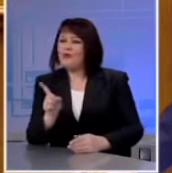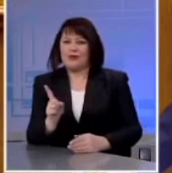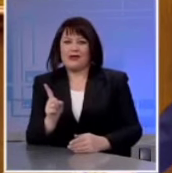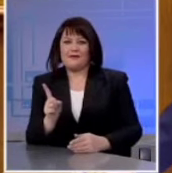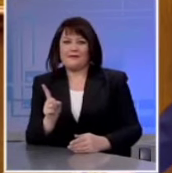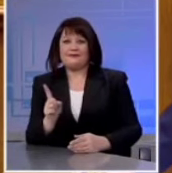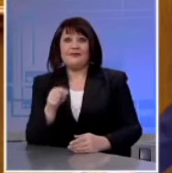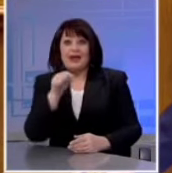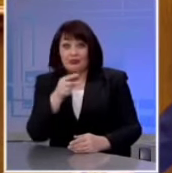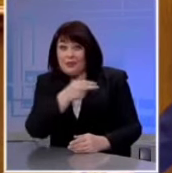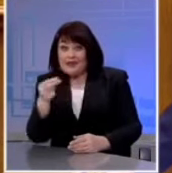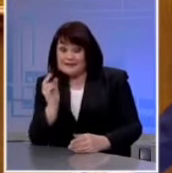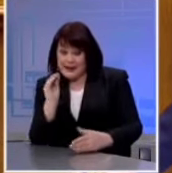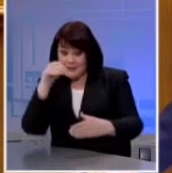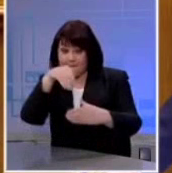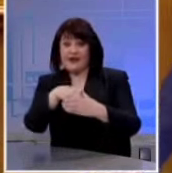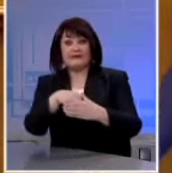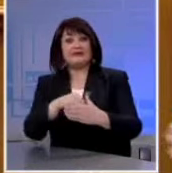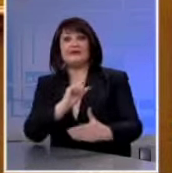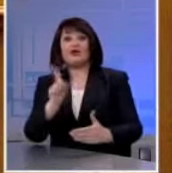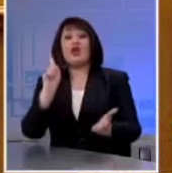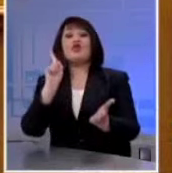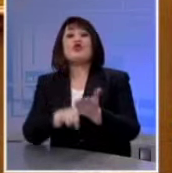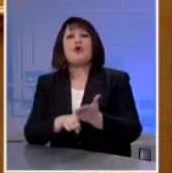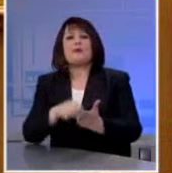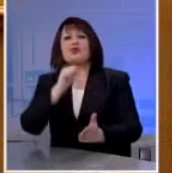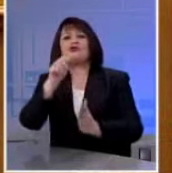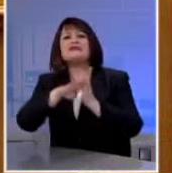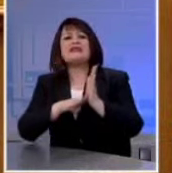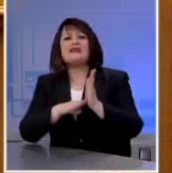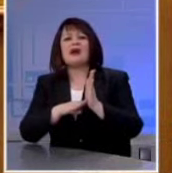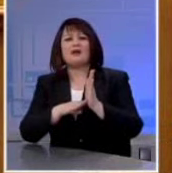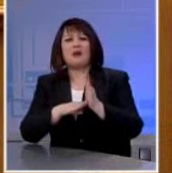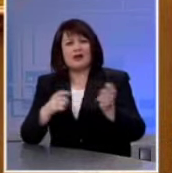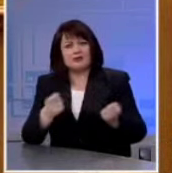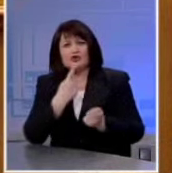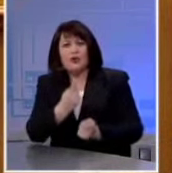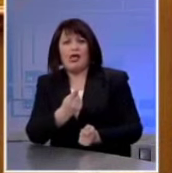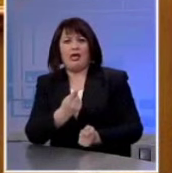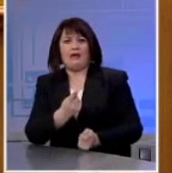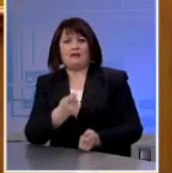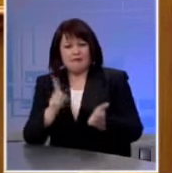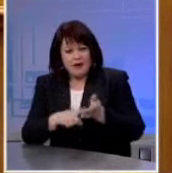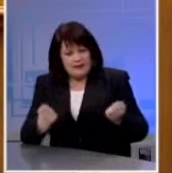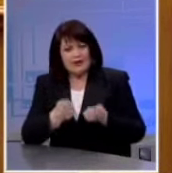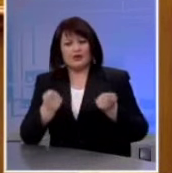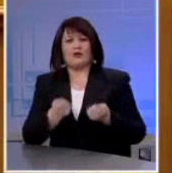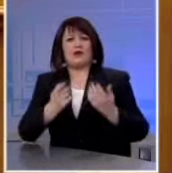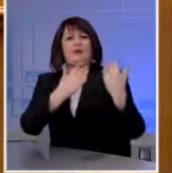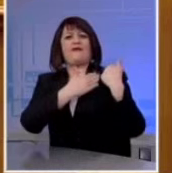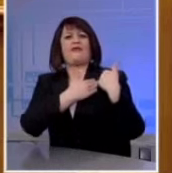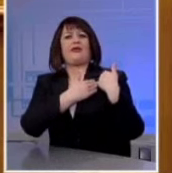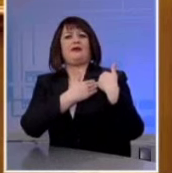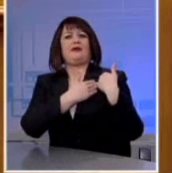Δεν συνιστά παρέμβαση, αλλά νόμιμη και συνταγματικά κατοχυρωμένη άσκηση των εξουσιών και των αρμοδιοτήτων